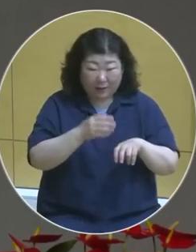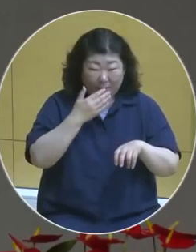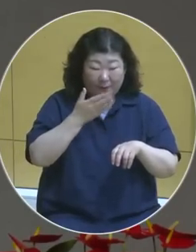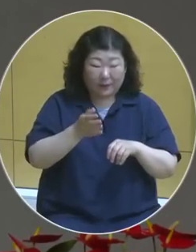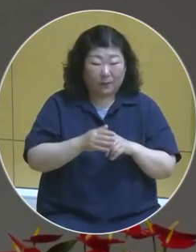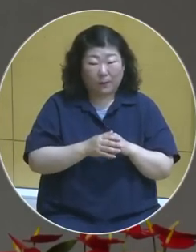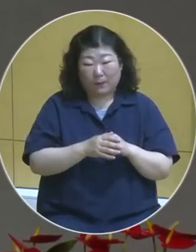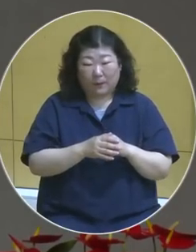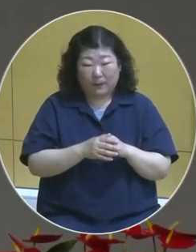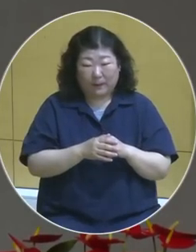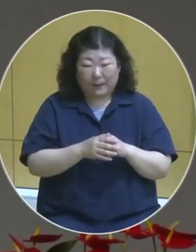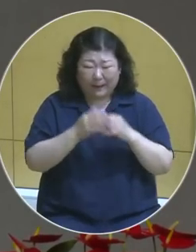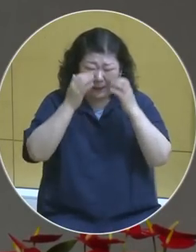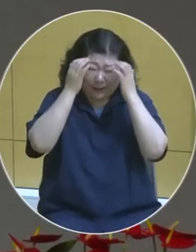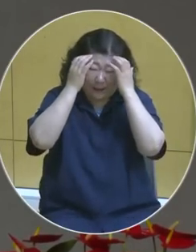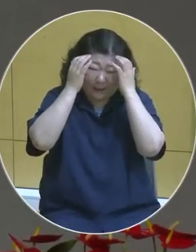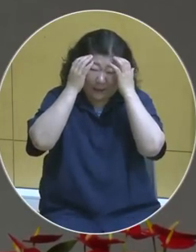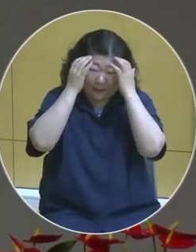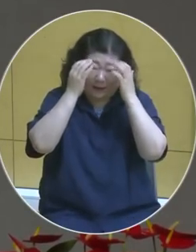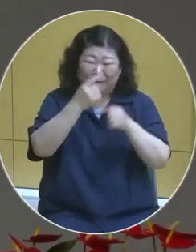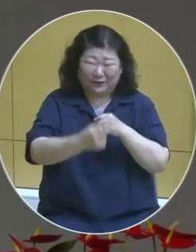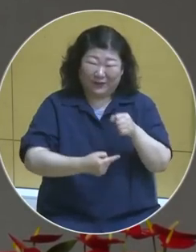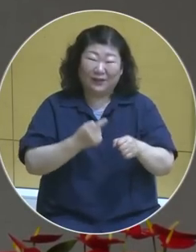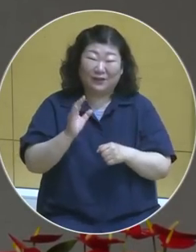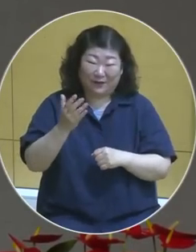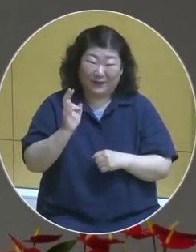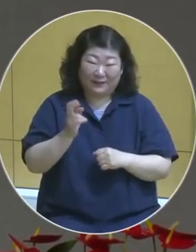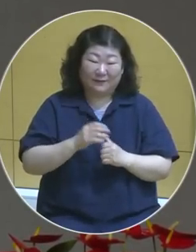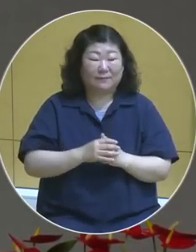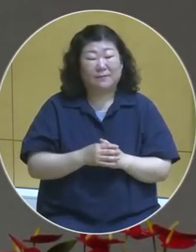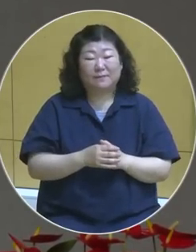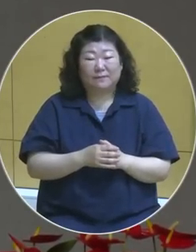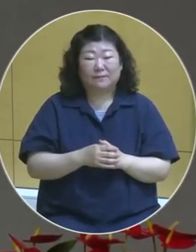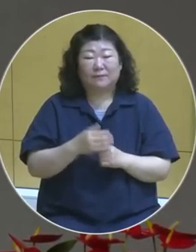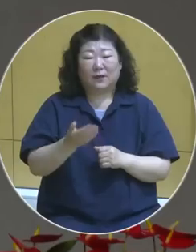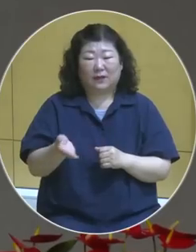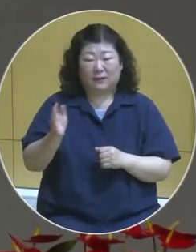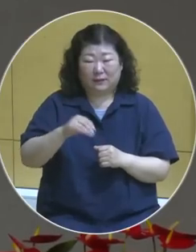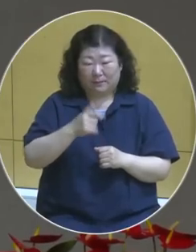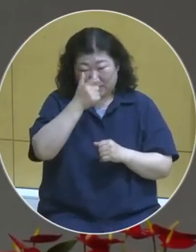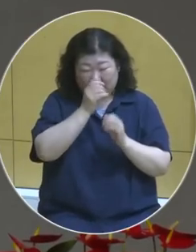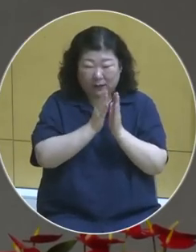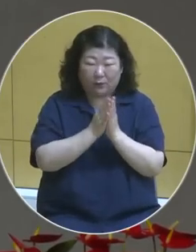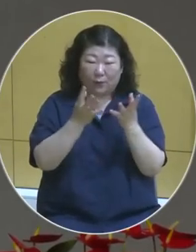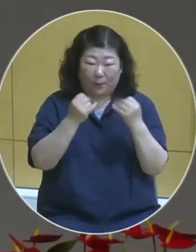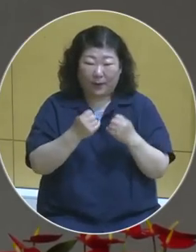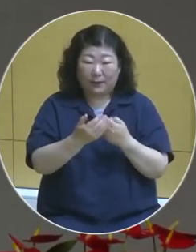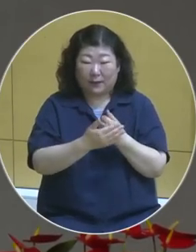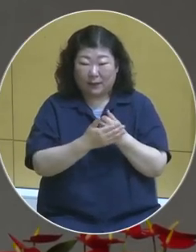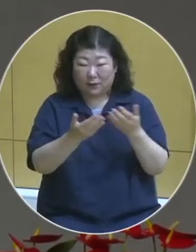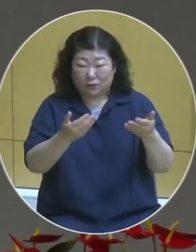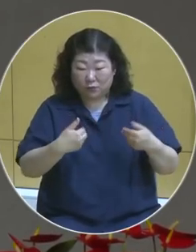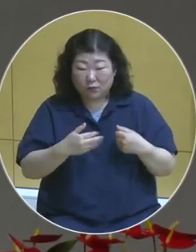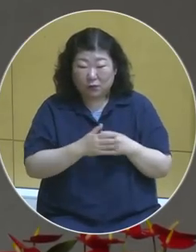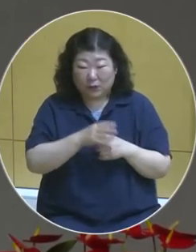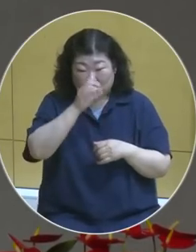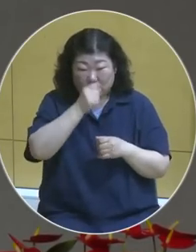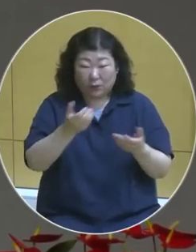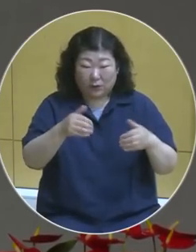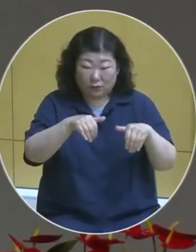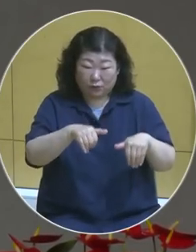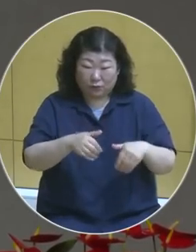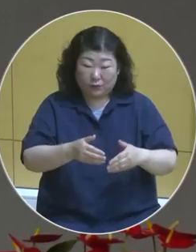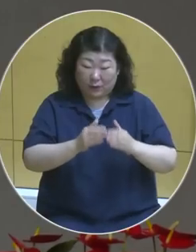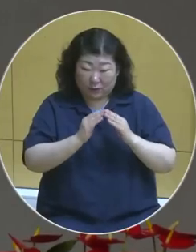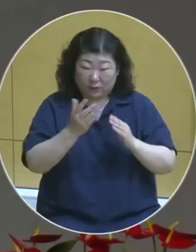그러니까 참 고달픈 이 한 해가 될 수도 있겠죠. 여러분이 기도 많이 해주시고 좋은 일꾼으로 잘 세워질 수 있도록 기도해